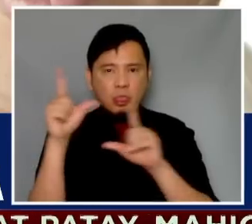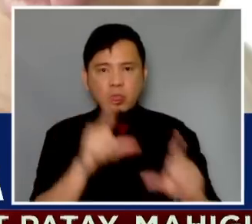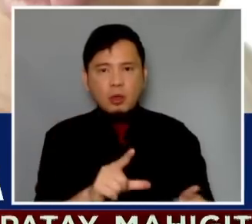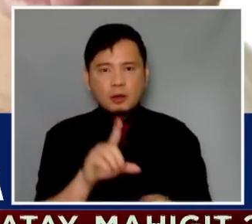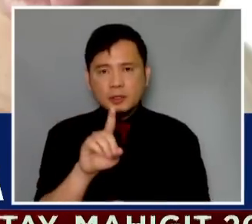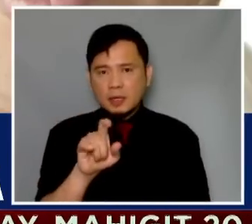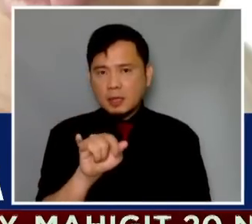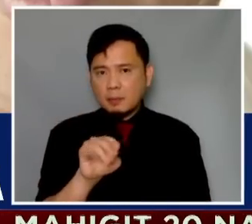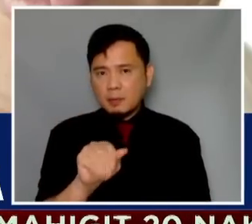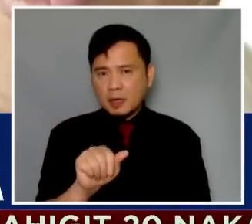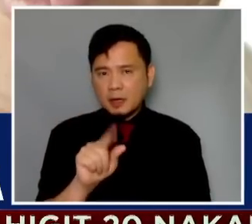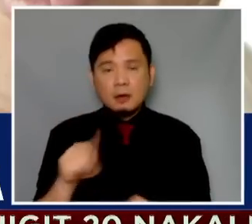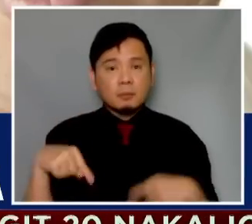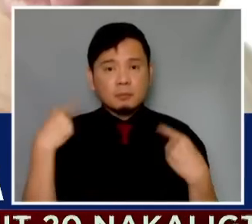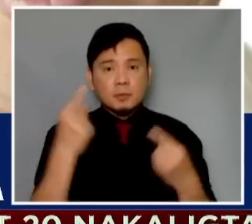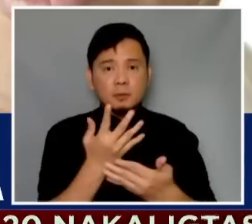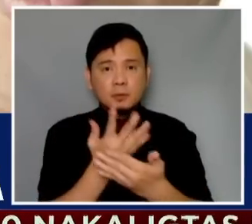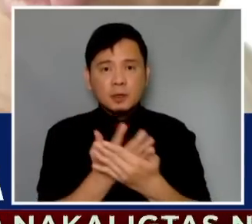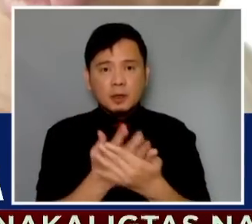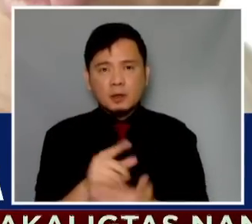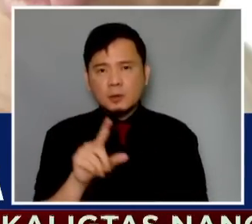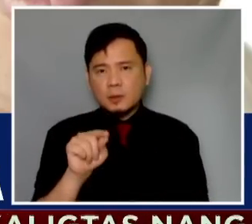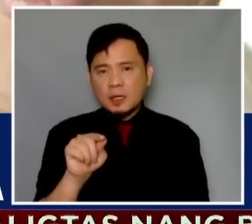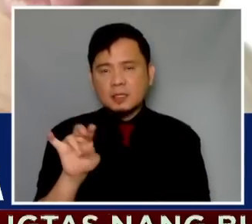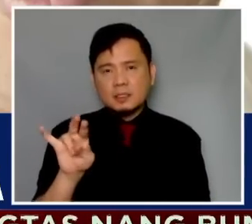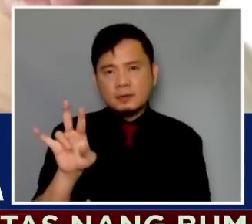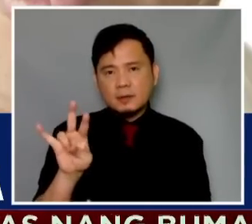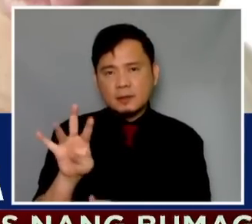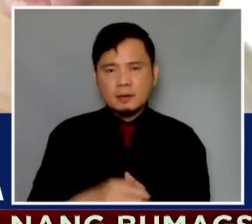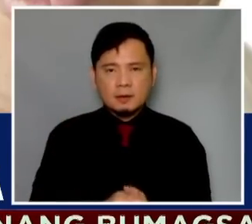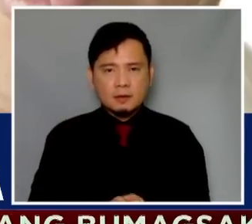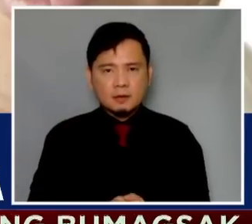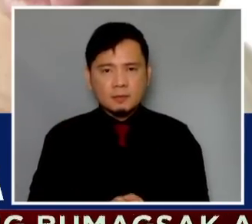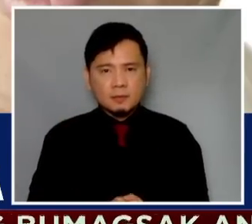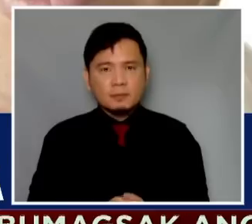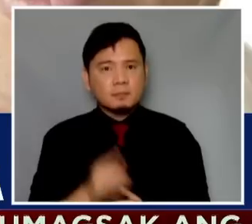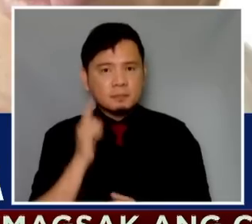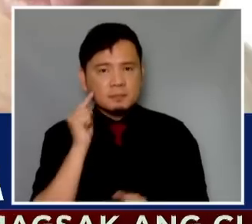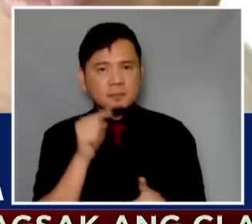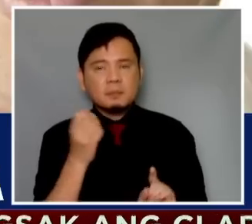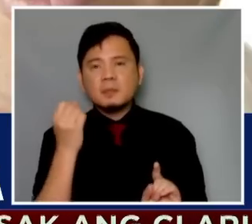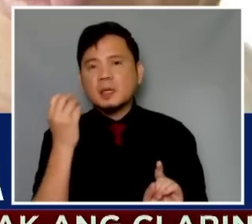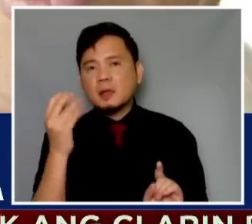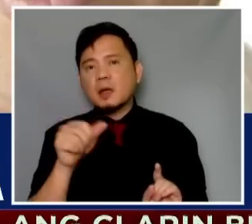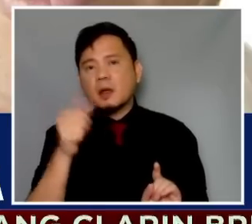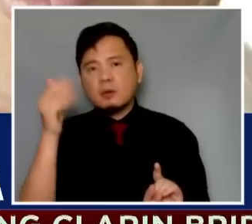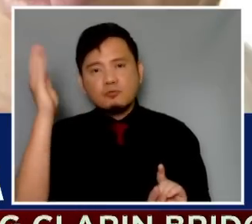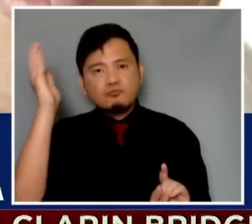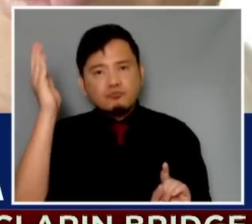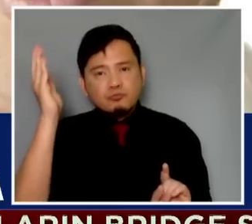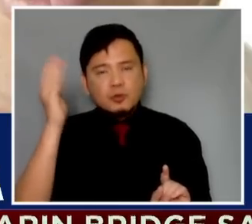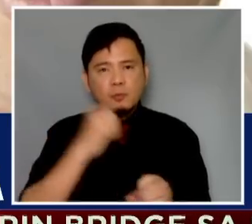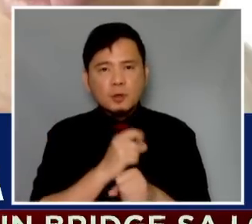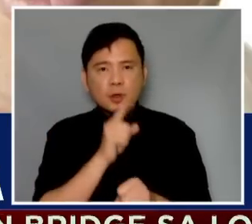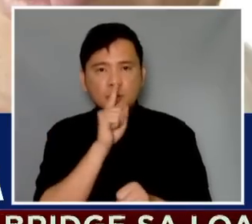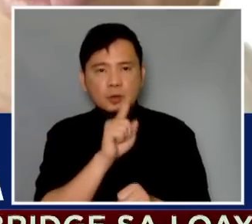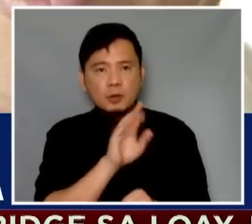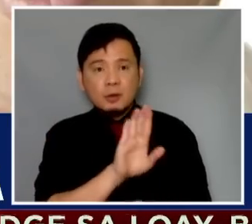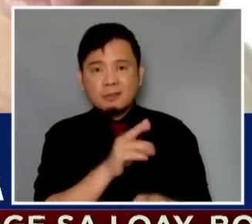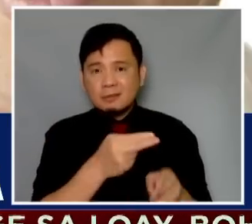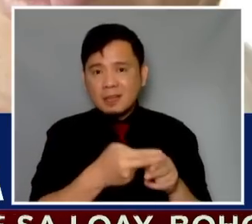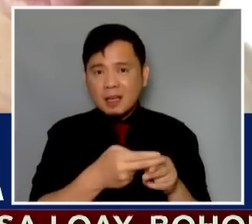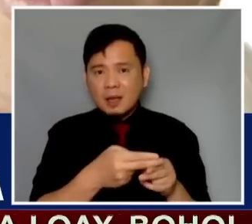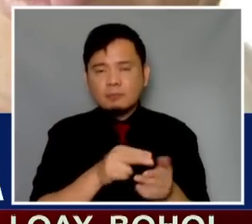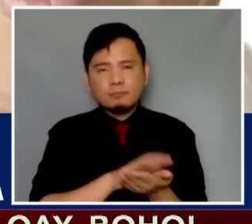noong 2017. Umaasa sila na lalabas na rin ang ibang testigo sa kaso para malinis ang pangalan ni De